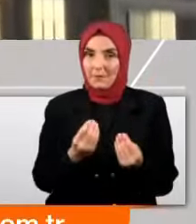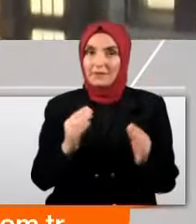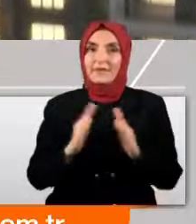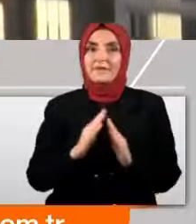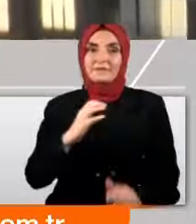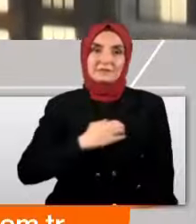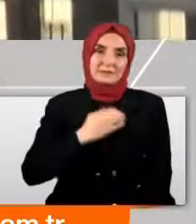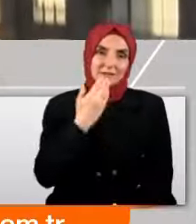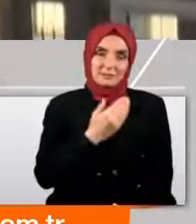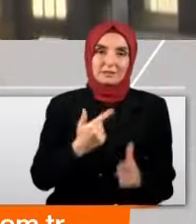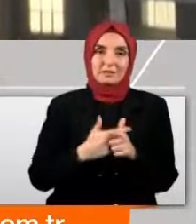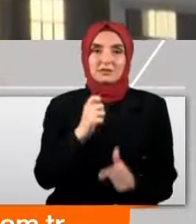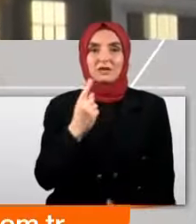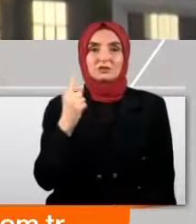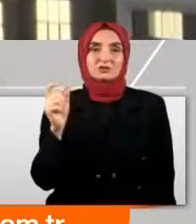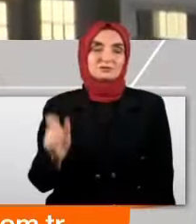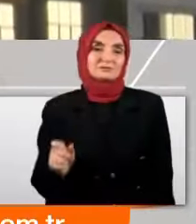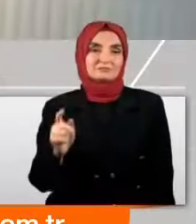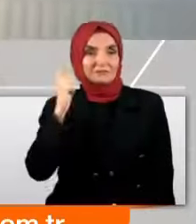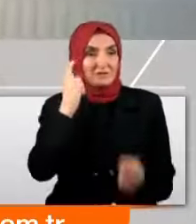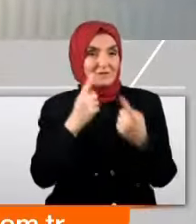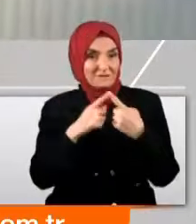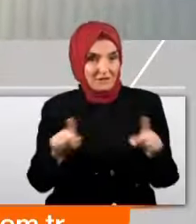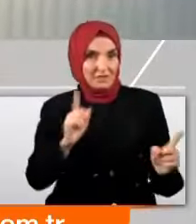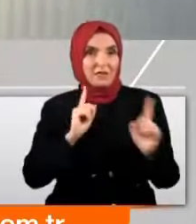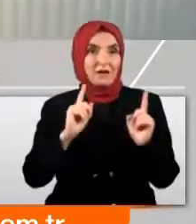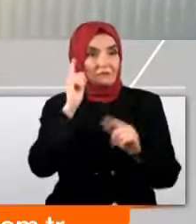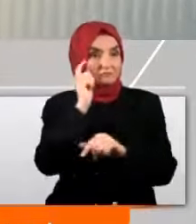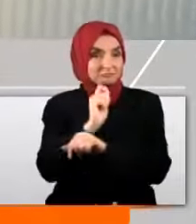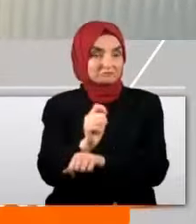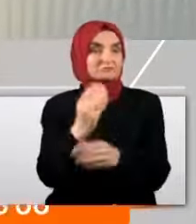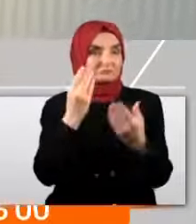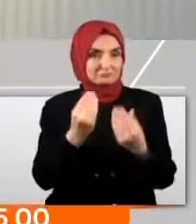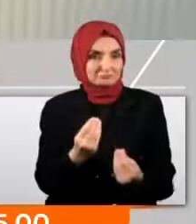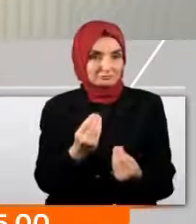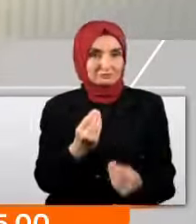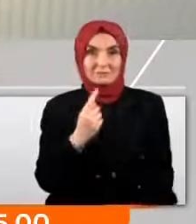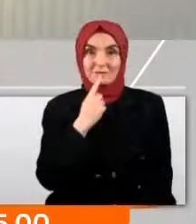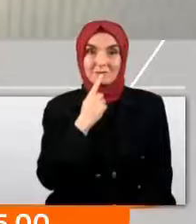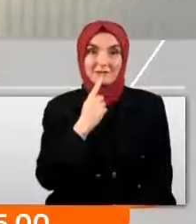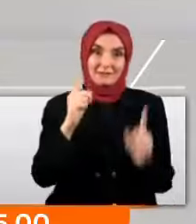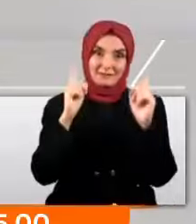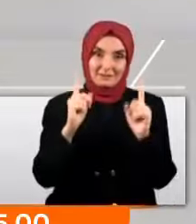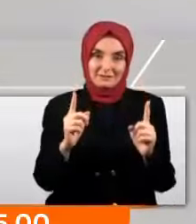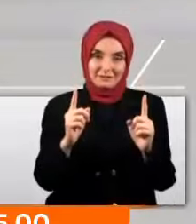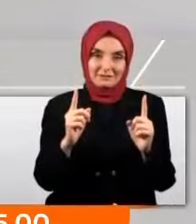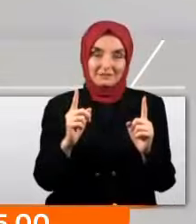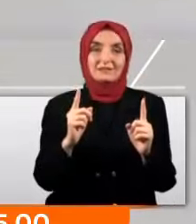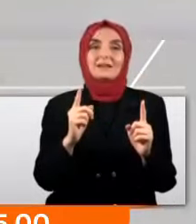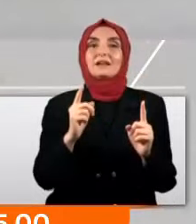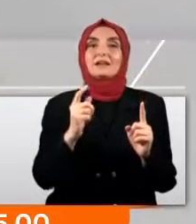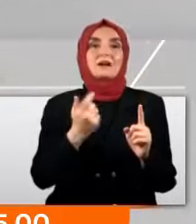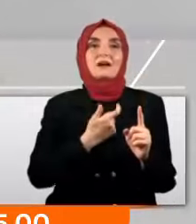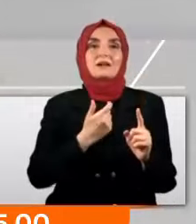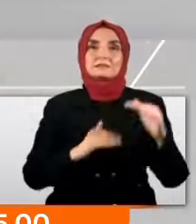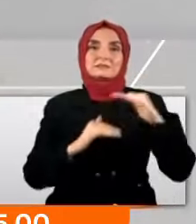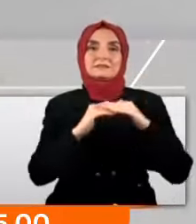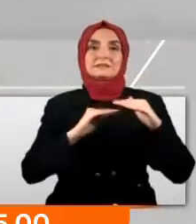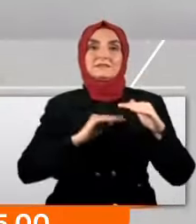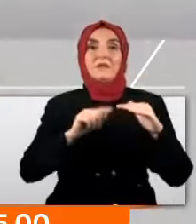karşıya gelir. Bir dava açılırsa yıllık yasal olarak kira bedelinin altında eğer kiracı bir ödeme yapıyorsa işte